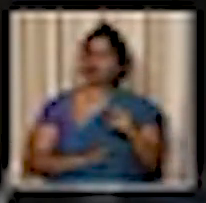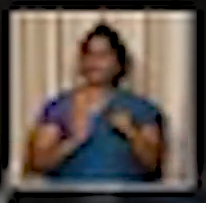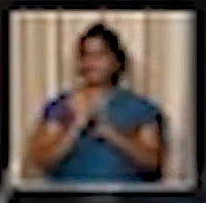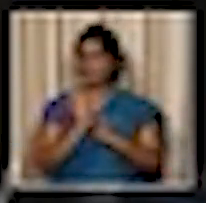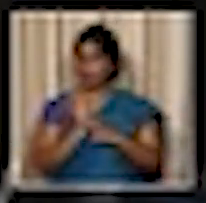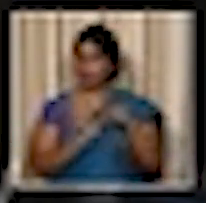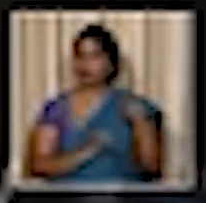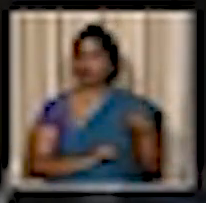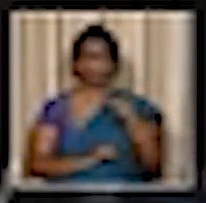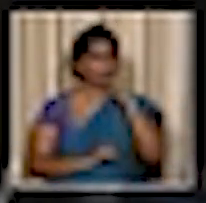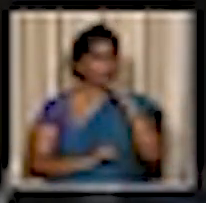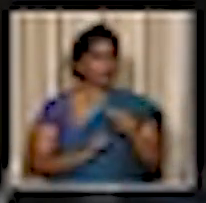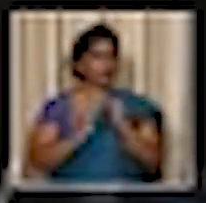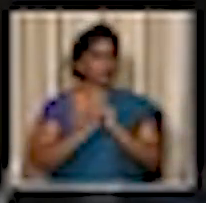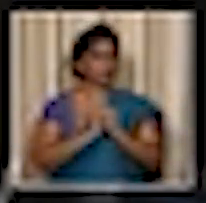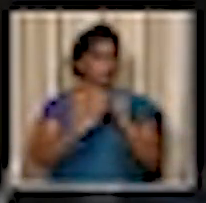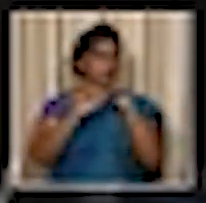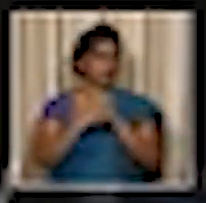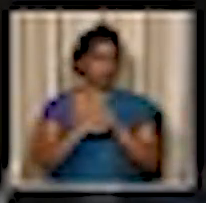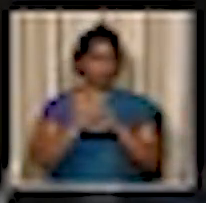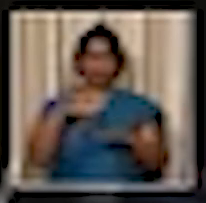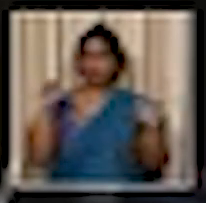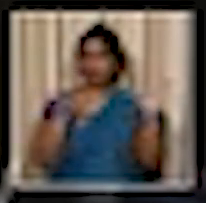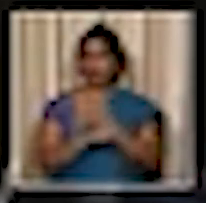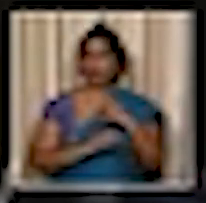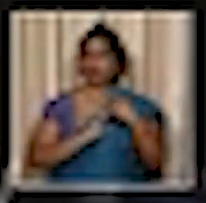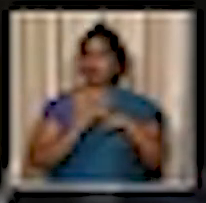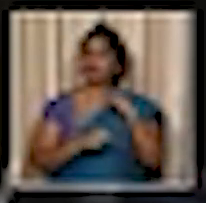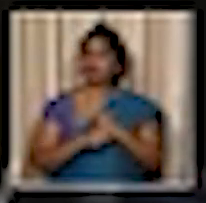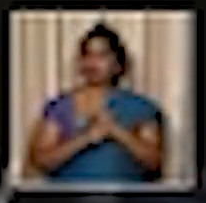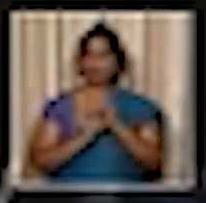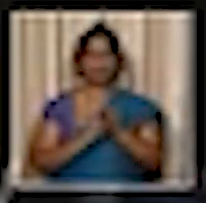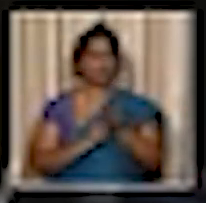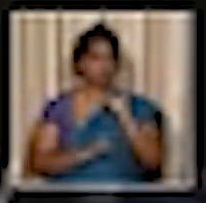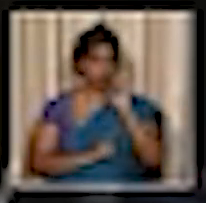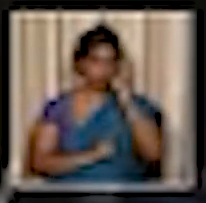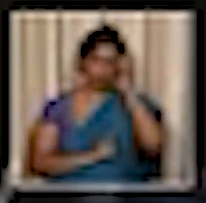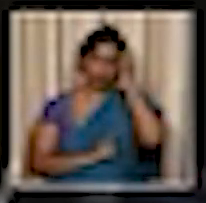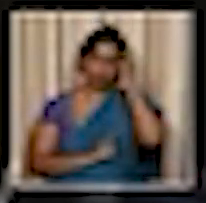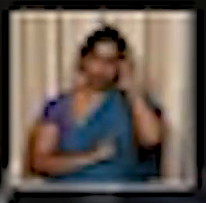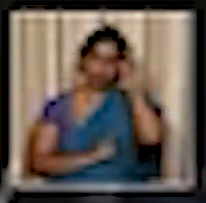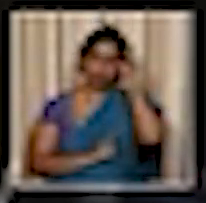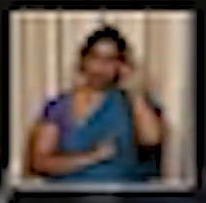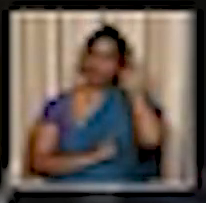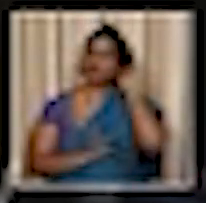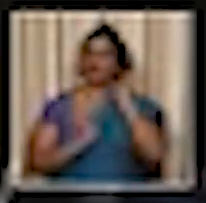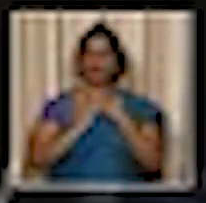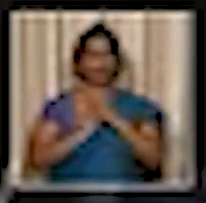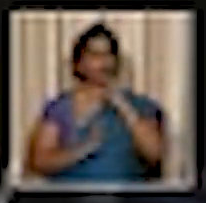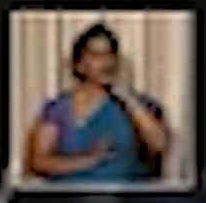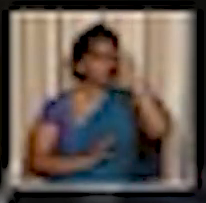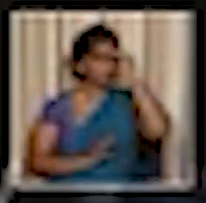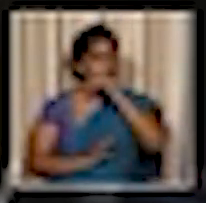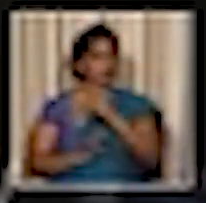ඇබෑර්තුවක කිසිදු තනතුරක් පිරවීමෙන් ශ්‍රී ලංකා ජනරජයේ ජනාධිපතිවරයා සහ ගරු